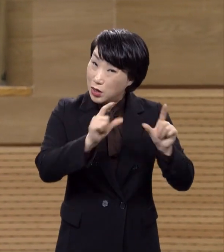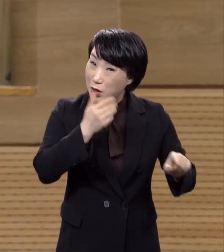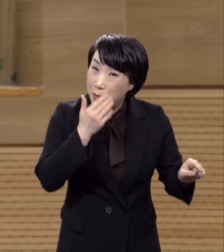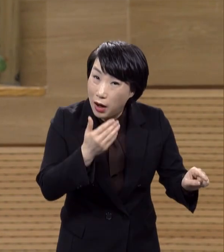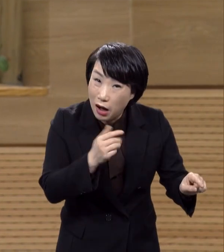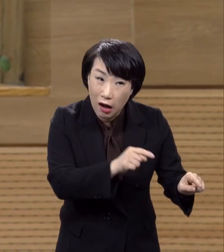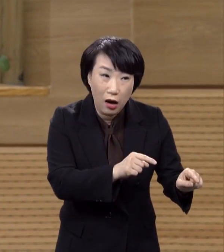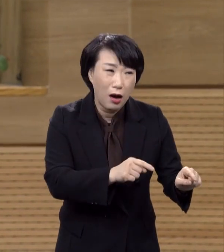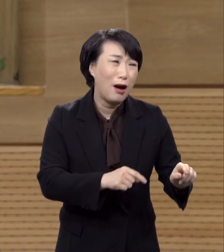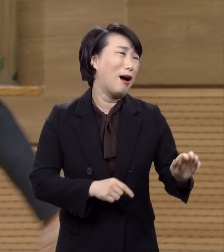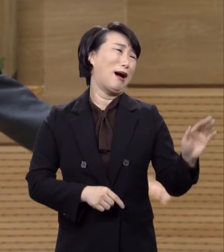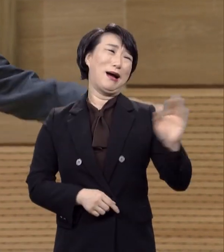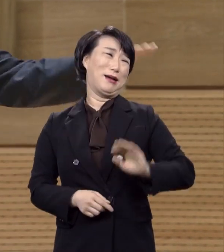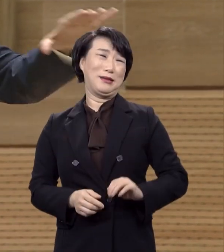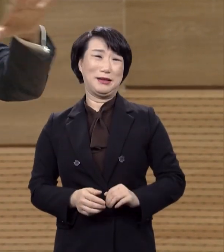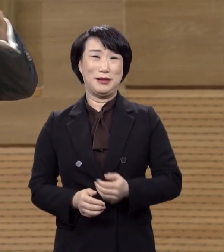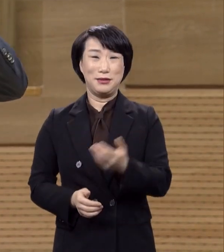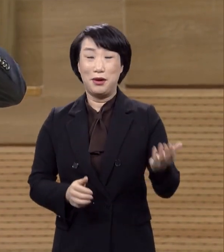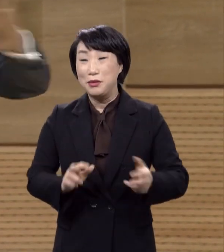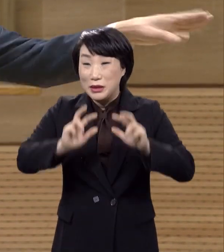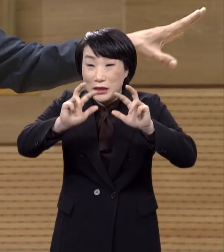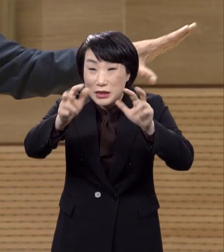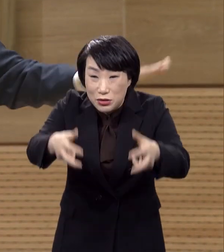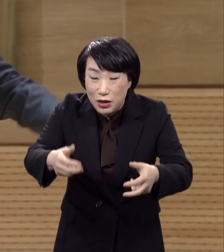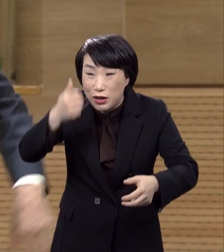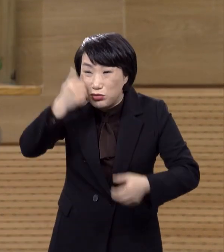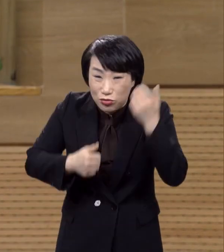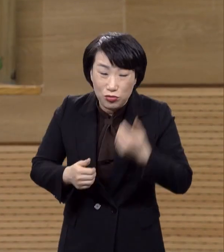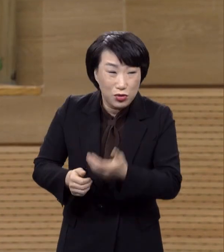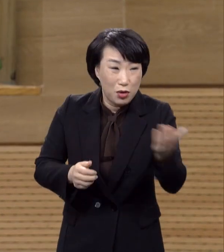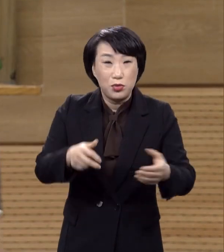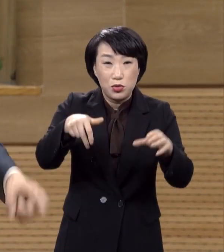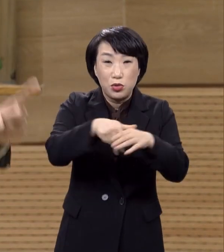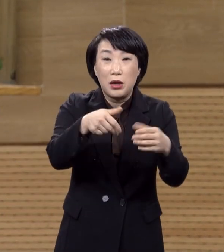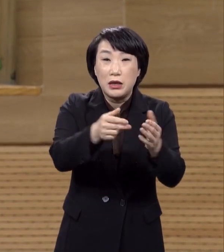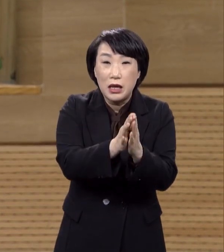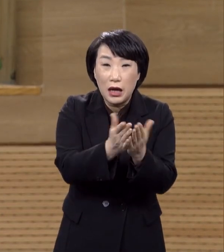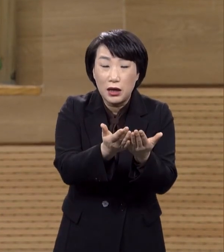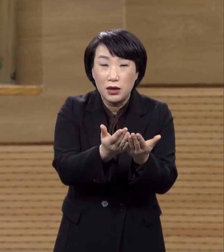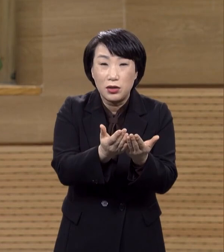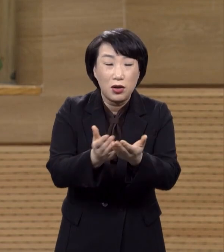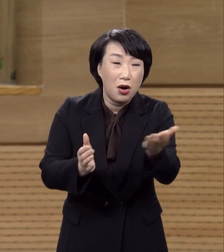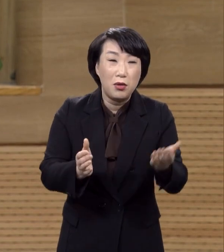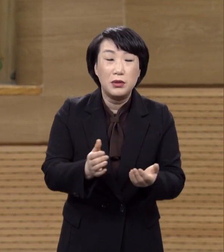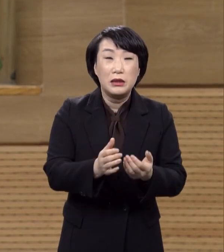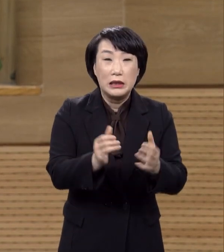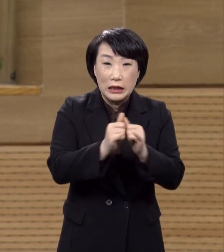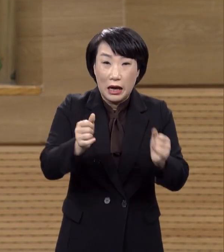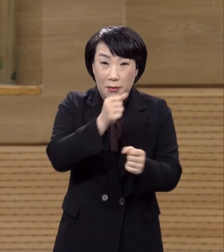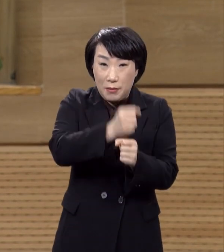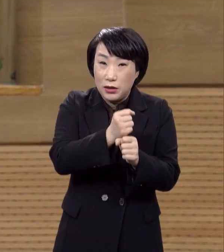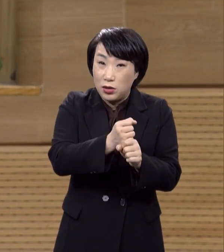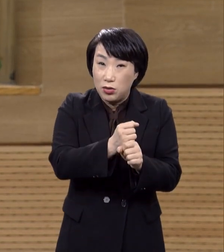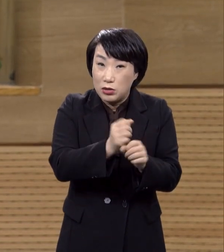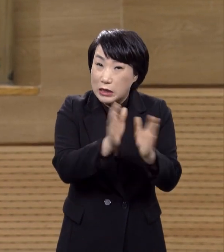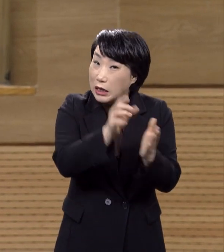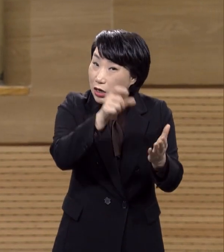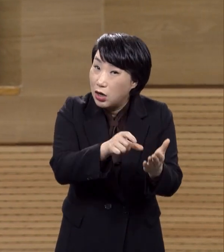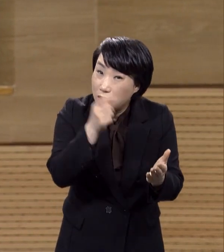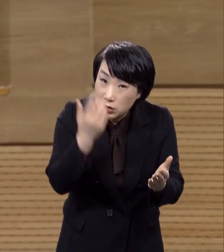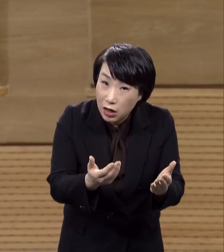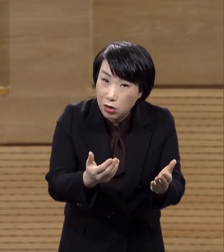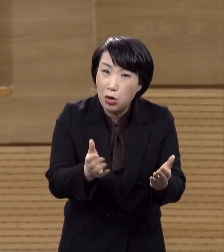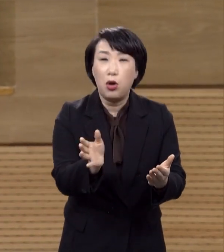수 있느냐? 자, 지구상에 어떤 종교의 경전이 인간을 만들었다는 데가